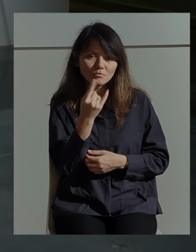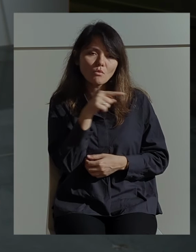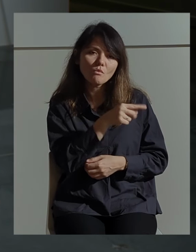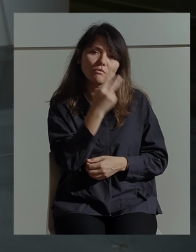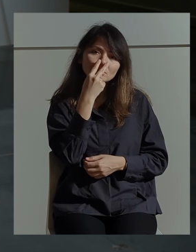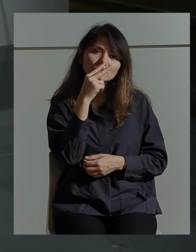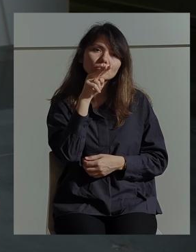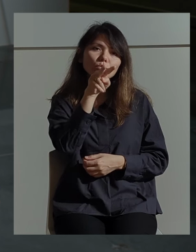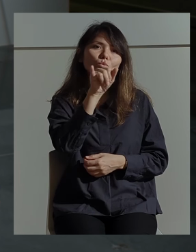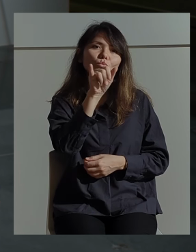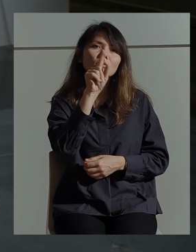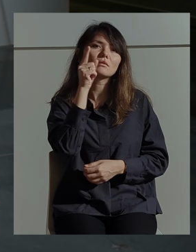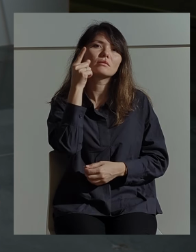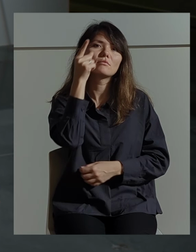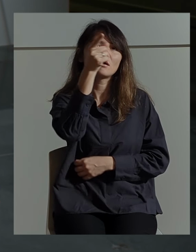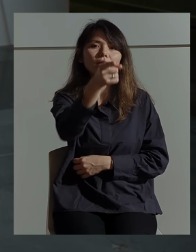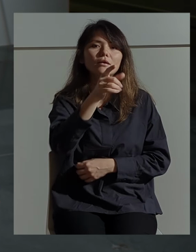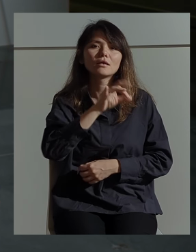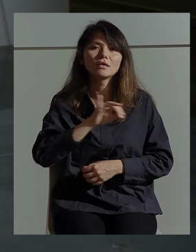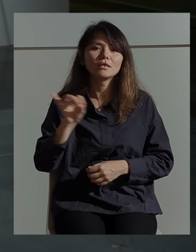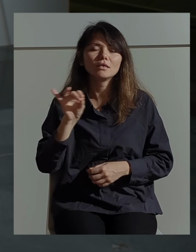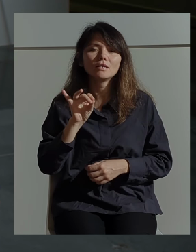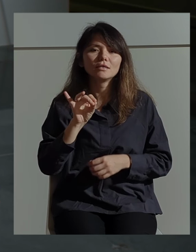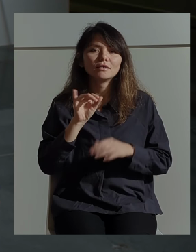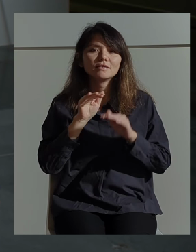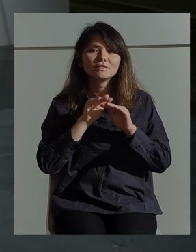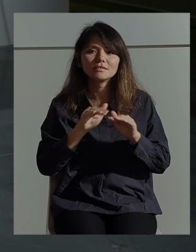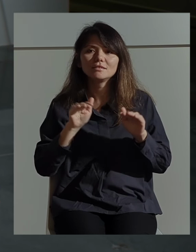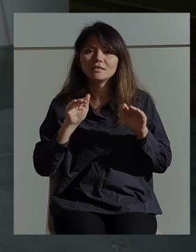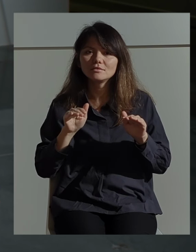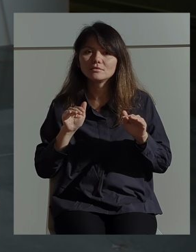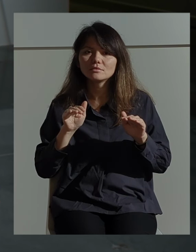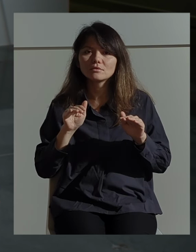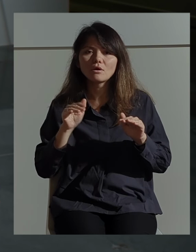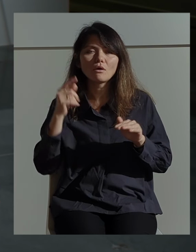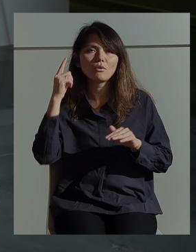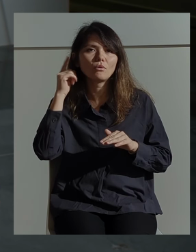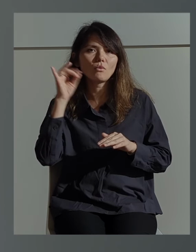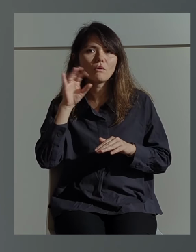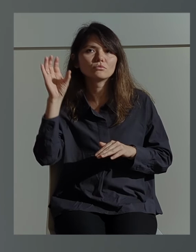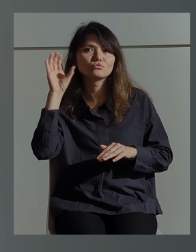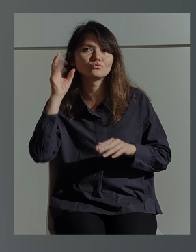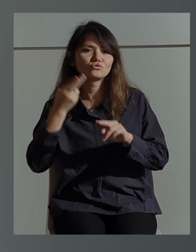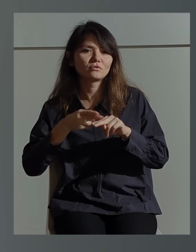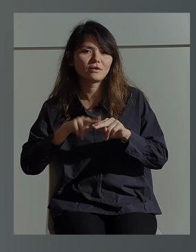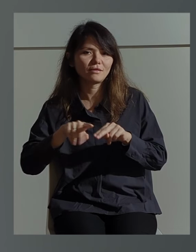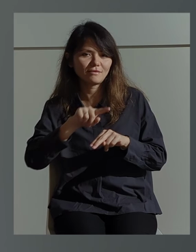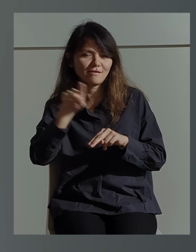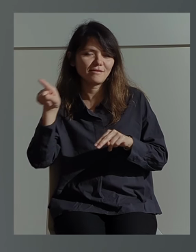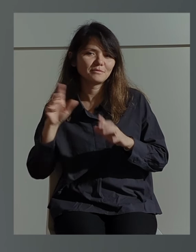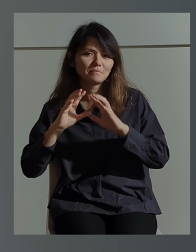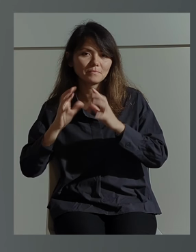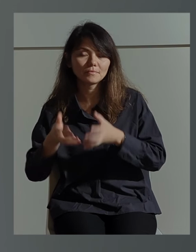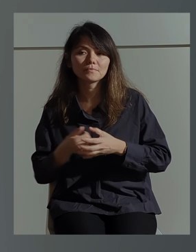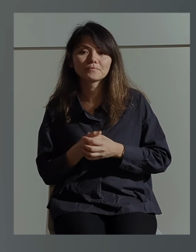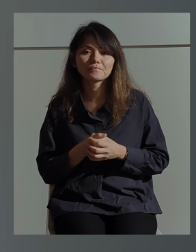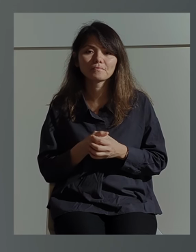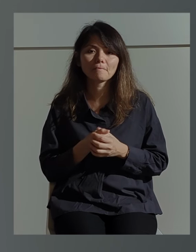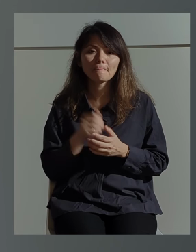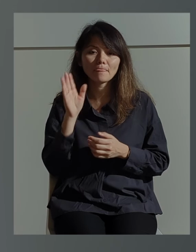смотрит куда-то Вдаль и большое детское ухо которым он слушает этот мир Вот и с точки зрения